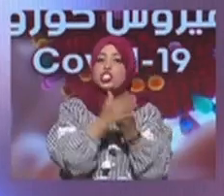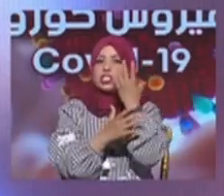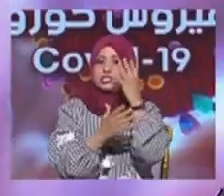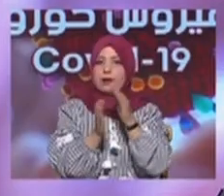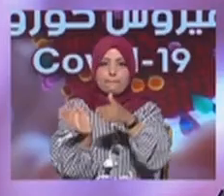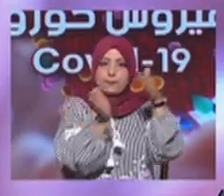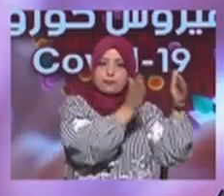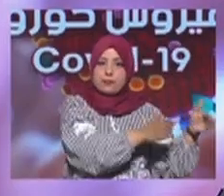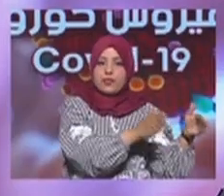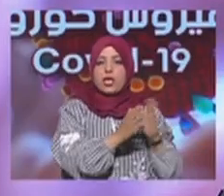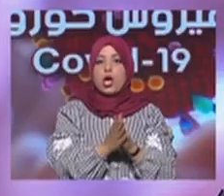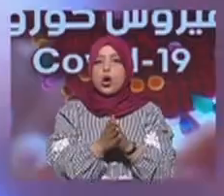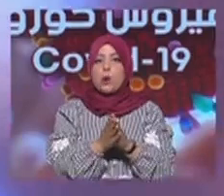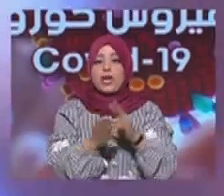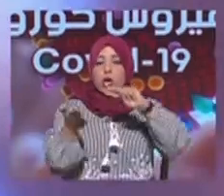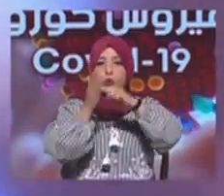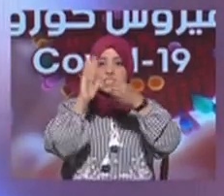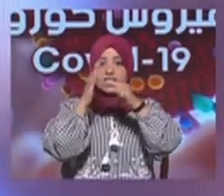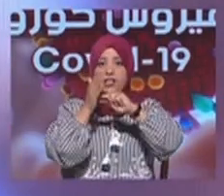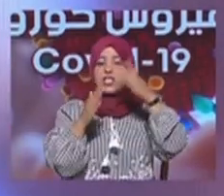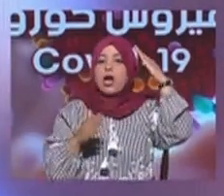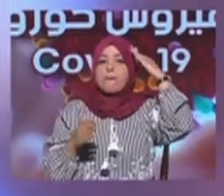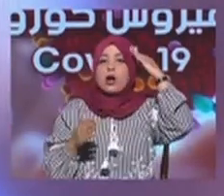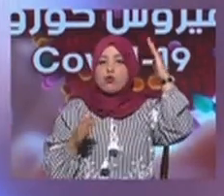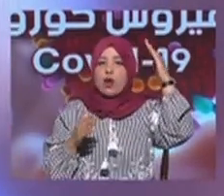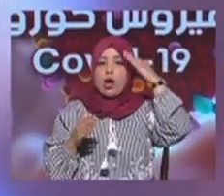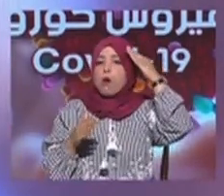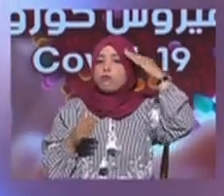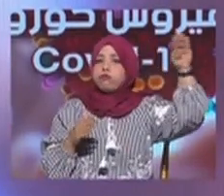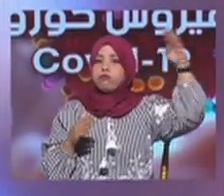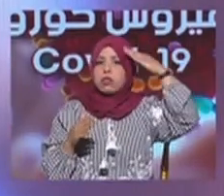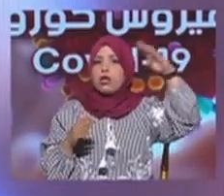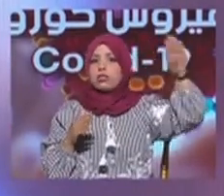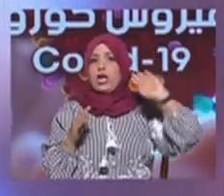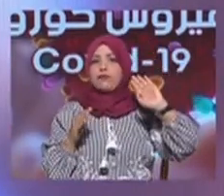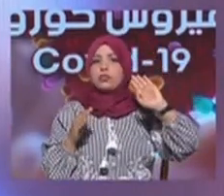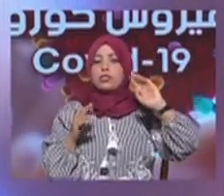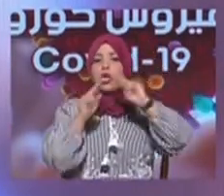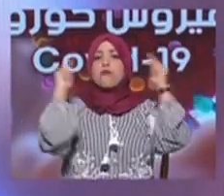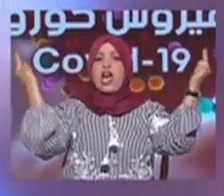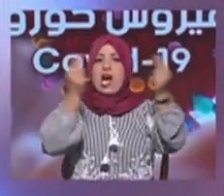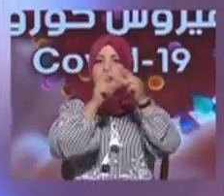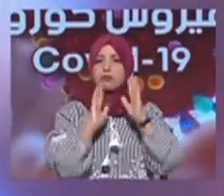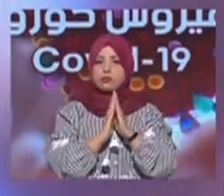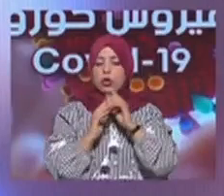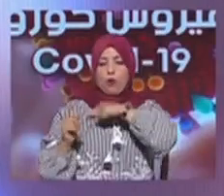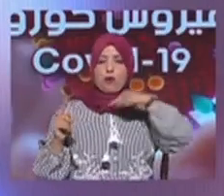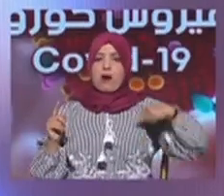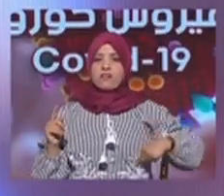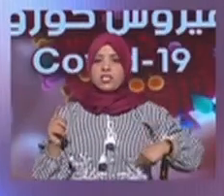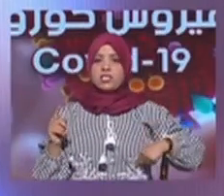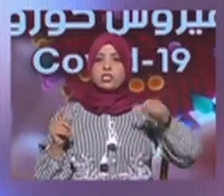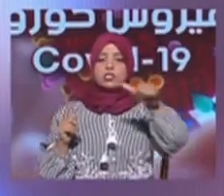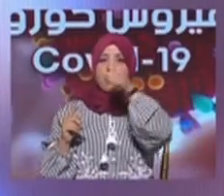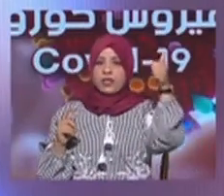احنا نستعملوهم للبي سي ار تعرفوا بالسيكونساج اللي تعمل. وبعد الصين فما فرنسا والبلدان